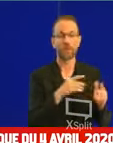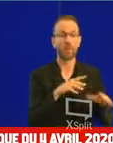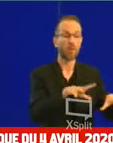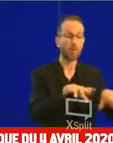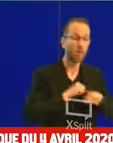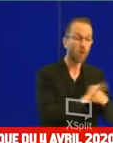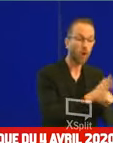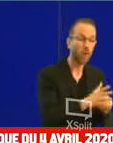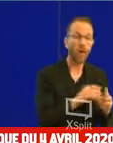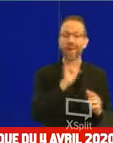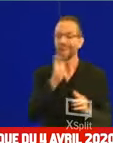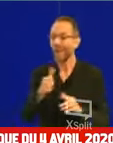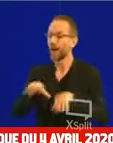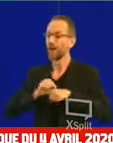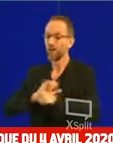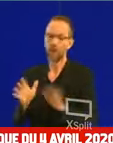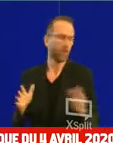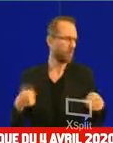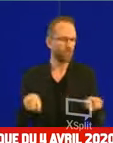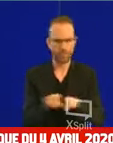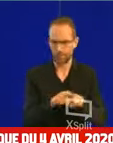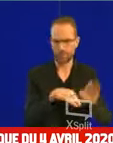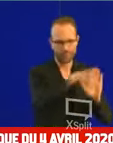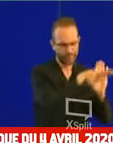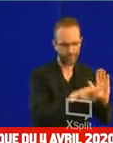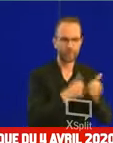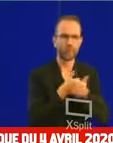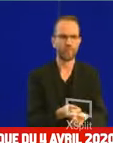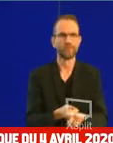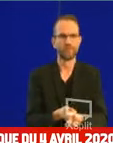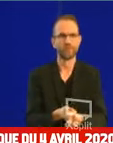un contrôle sur la propagation du virus